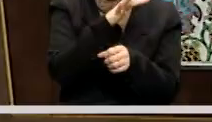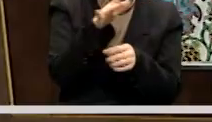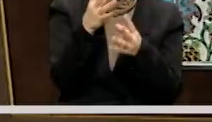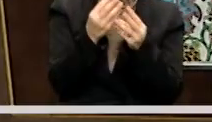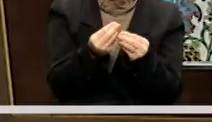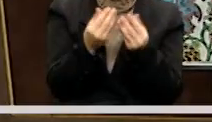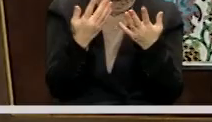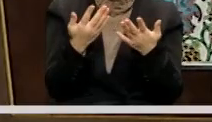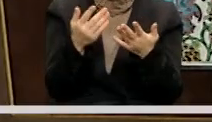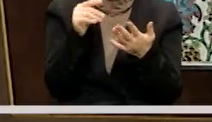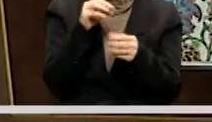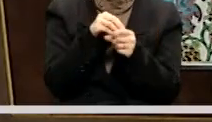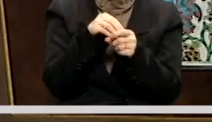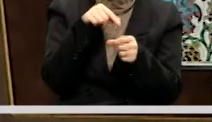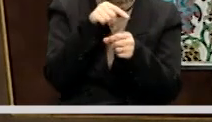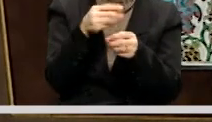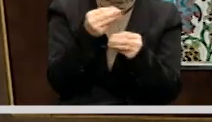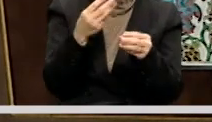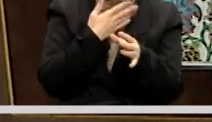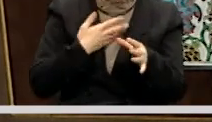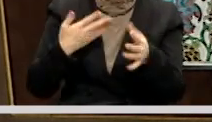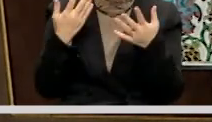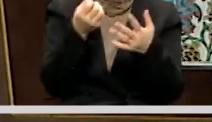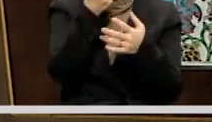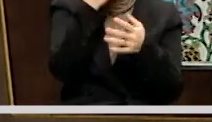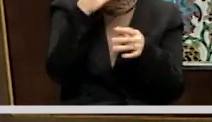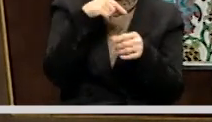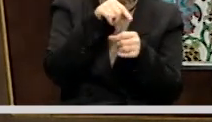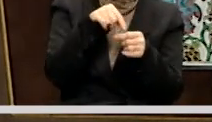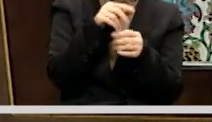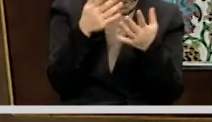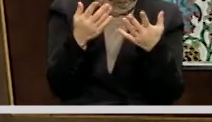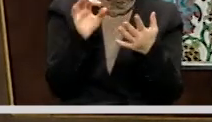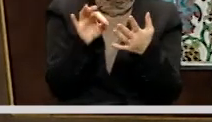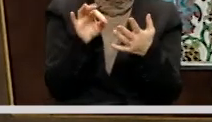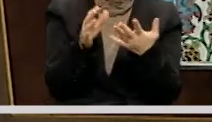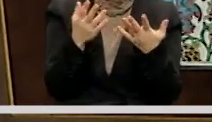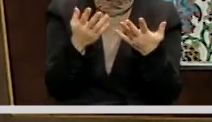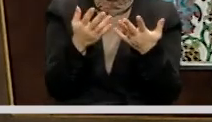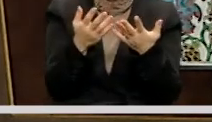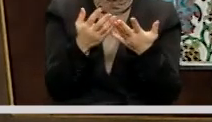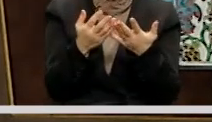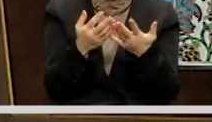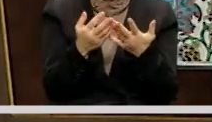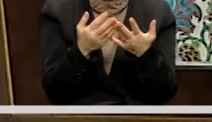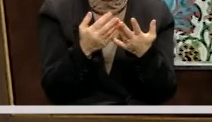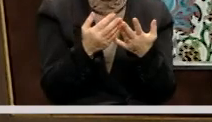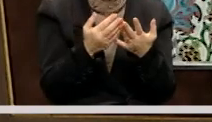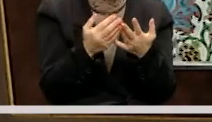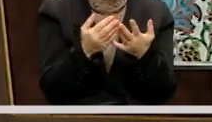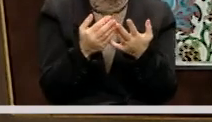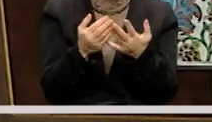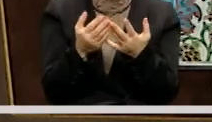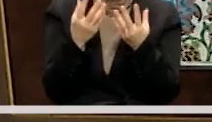düşünürler. Şimdi çok ciddi yoğun oranda ülkemizde hani sadece Karadenizler değil, çayın çok yoğun tüketildiğini biliyoruz. Ve birçok ailede de böyle o